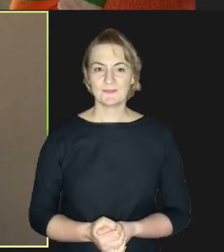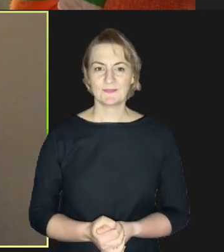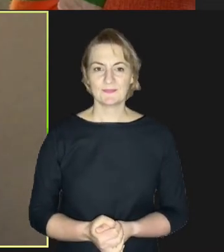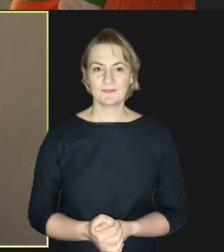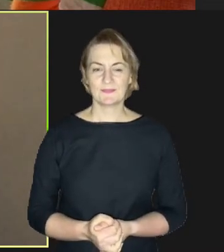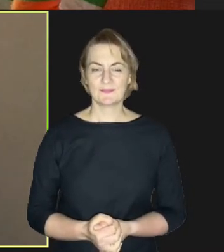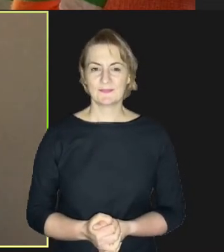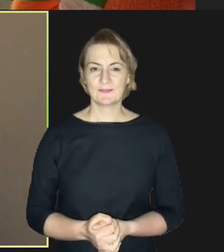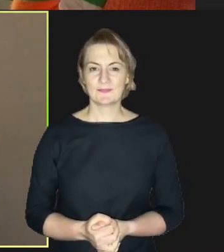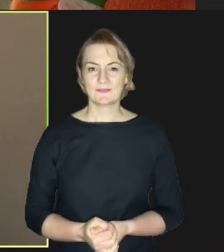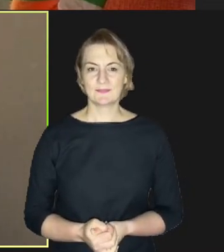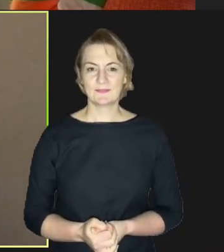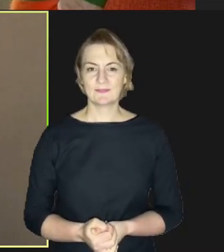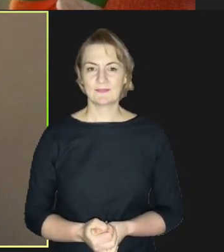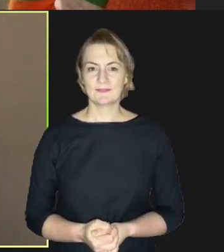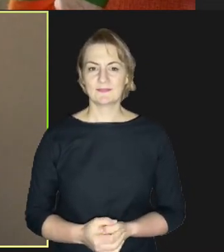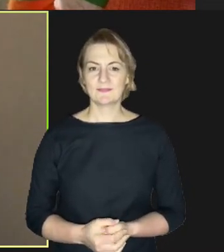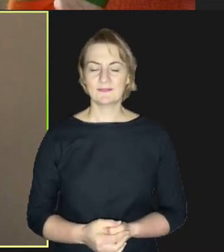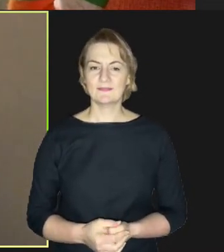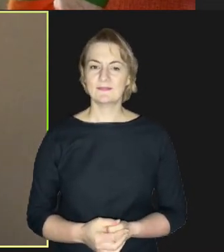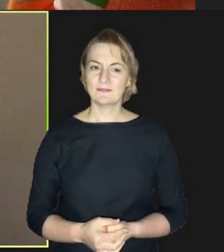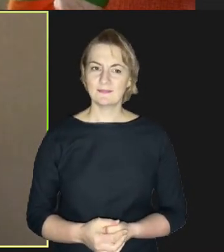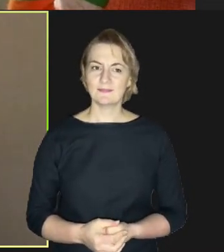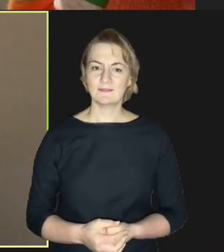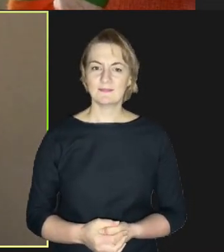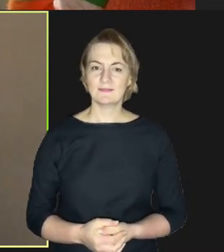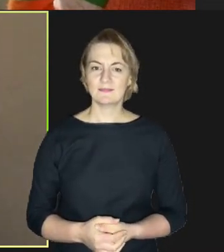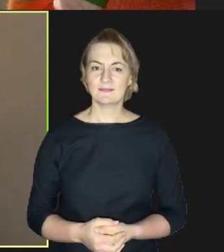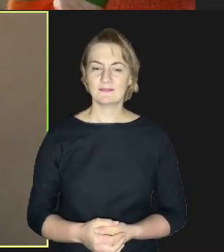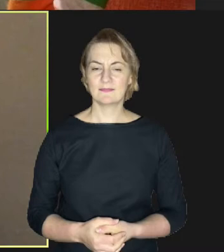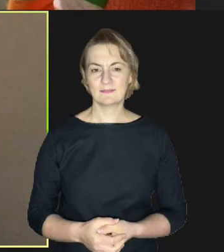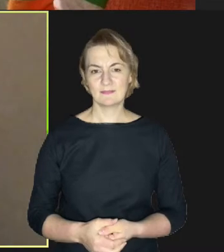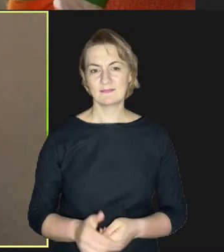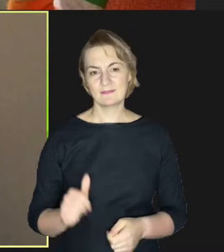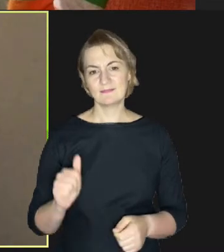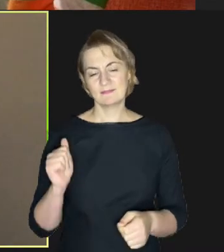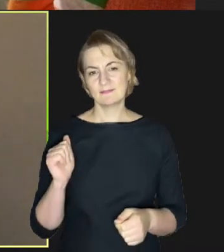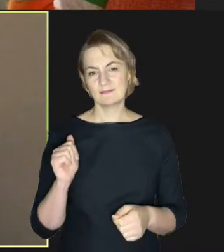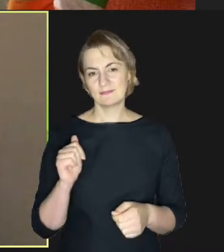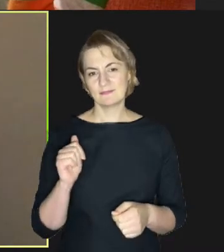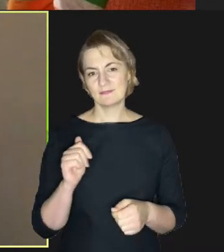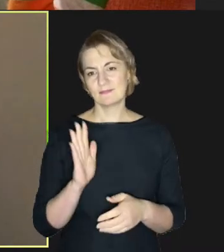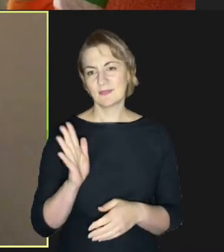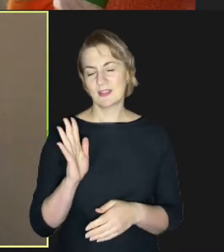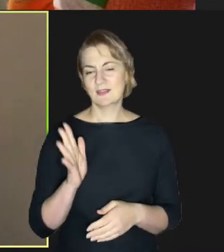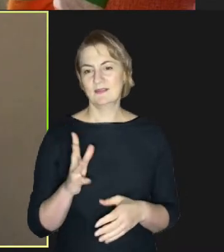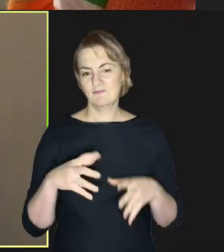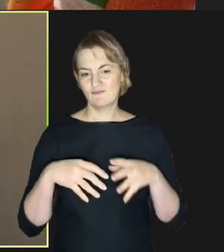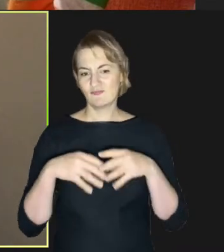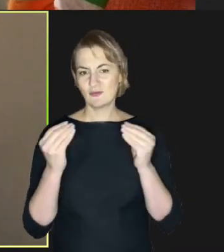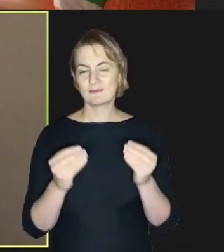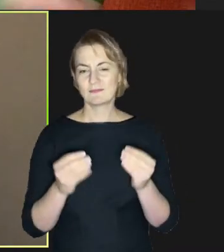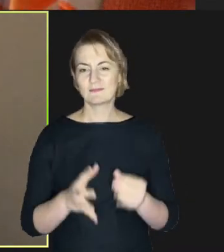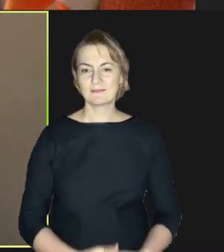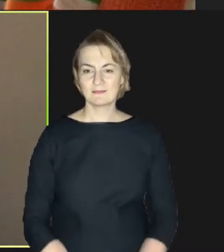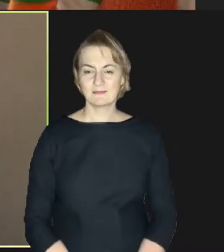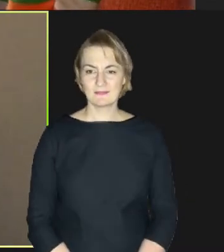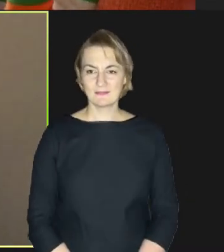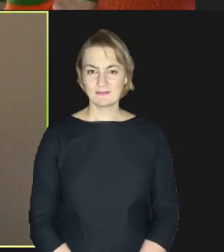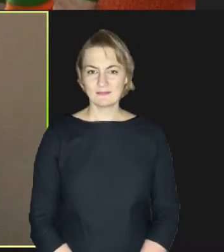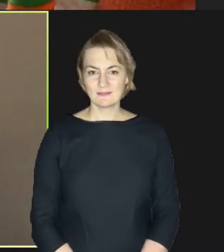Tutaj no po prostu i wtedy się zacznie. Polecam taki